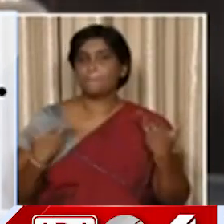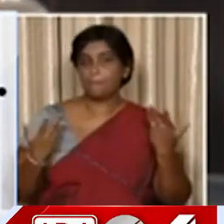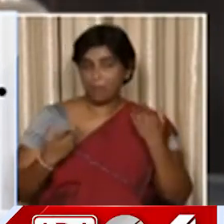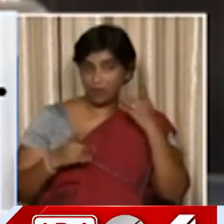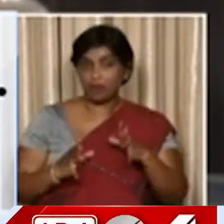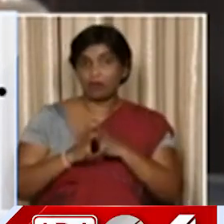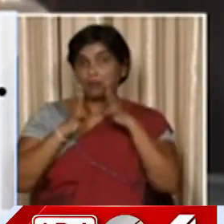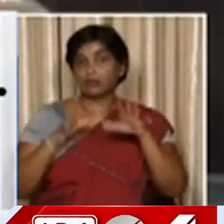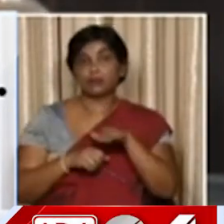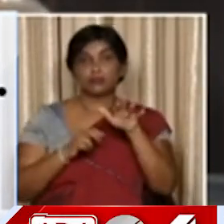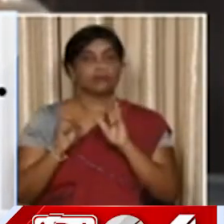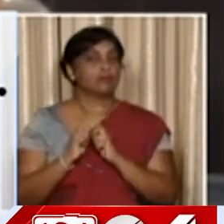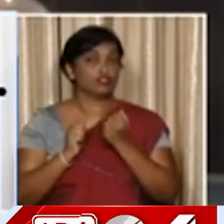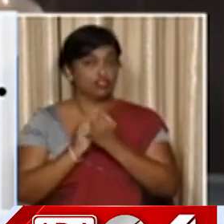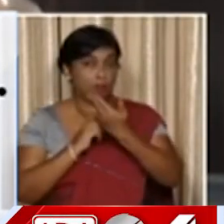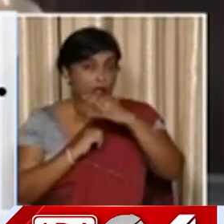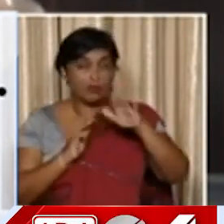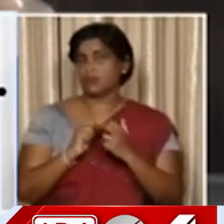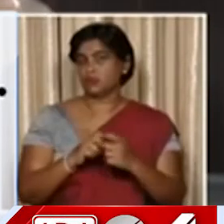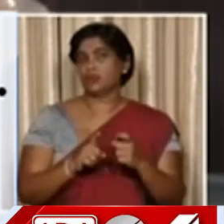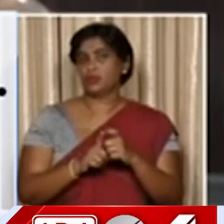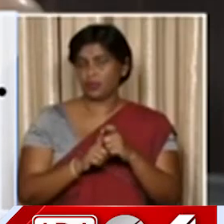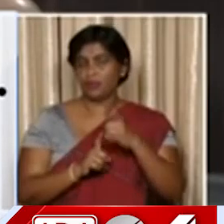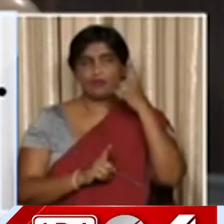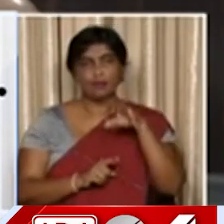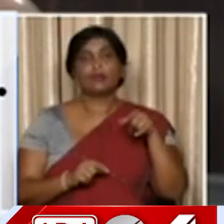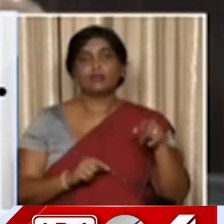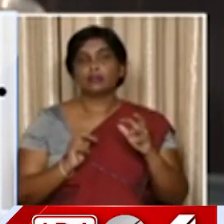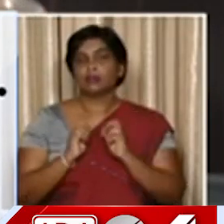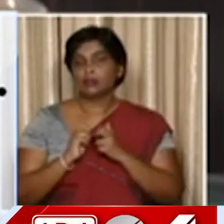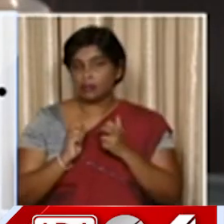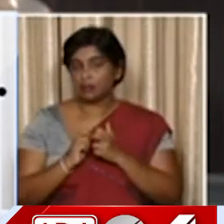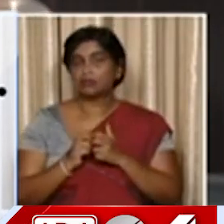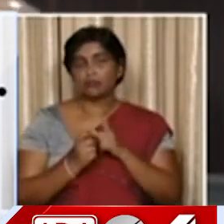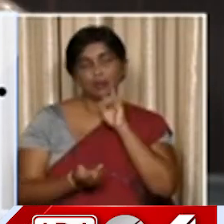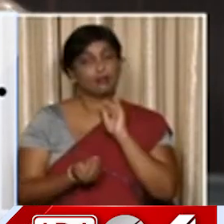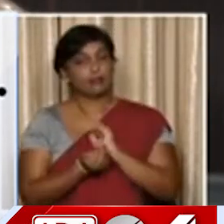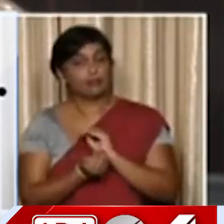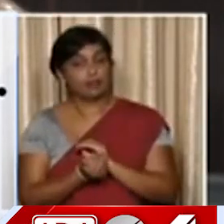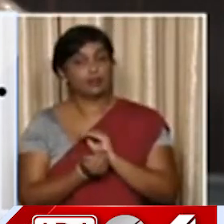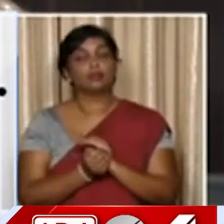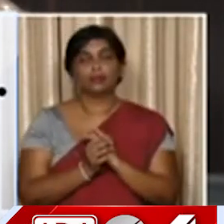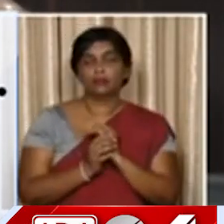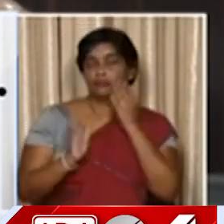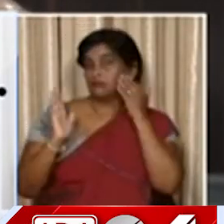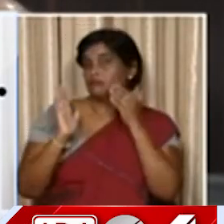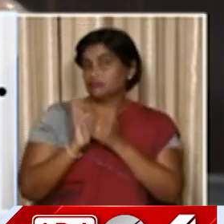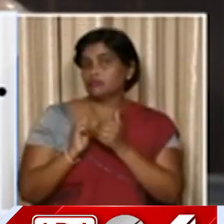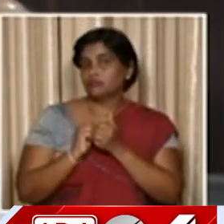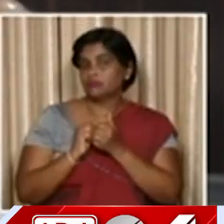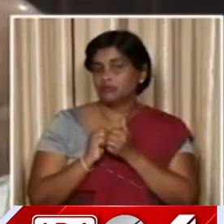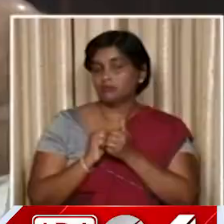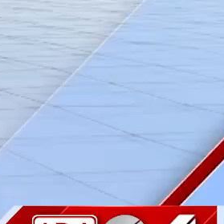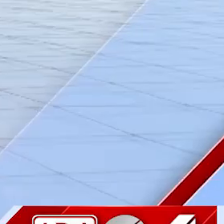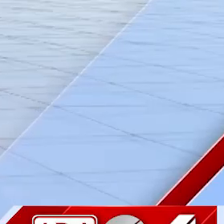කළොත් දැවැන්ත සමාජ අර්බුදයක් නිර්මාණය වෙනවා. ඒ නිසා මෙම ගැටළු වලට ඉතා පරිස්සමින් සහ සංවේදීව අපි මුහුණ